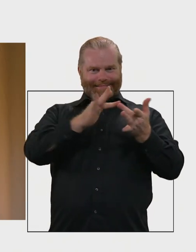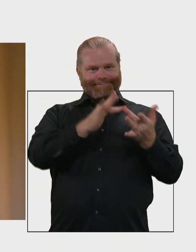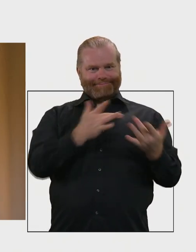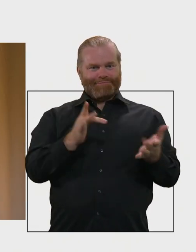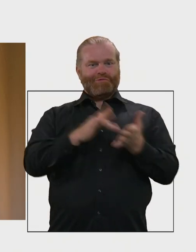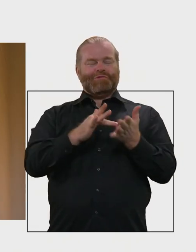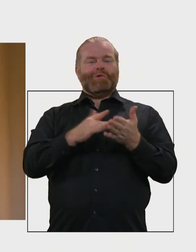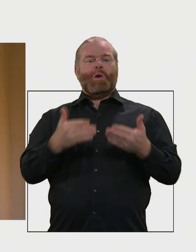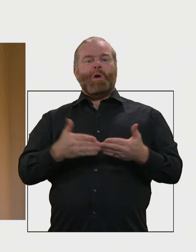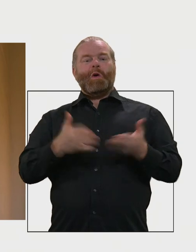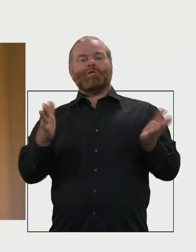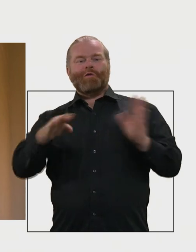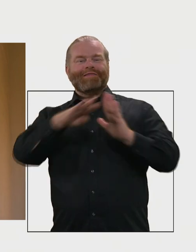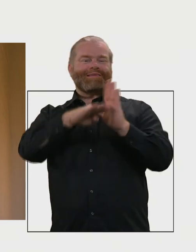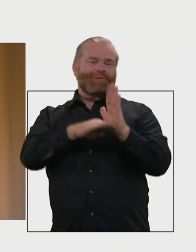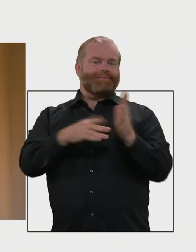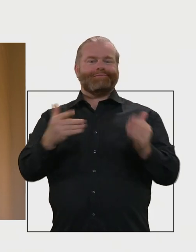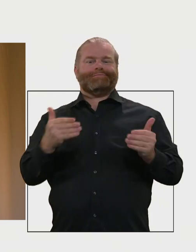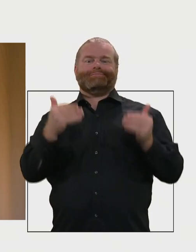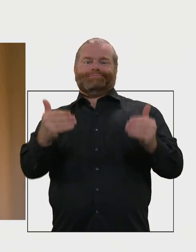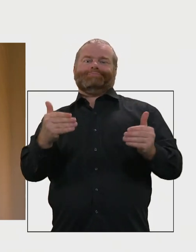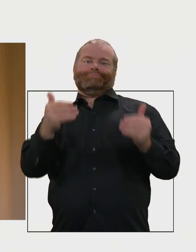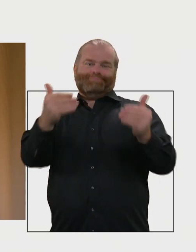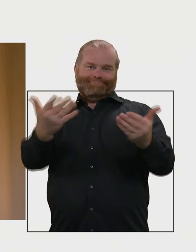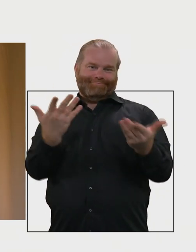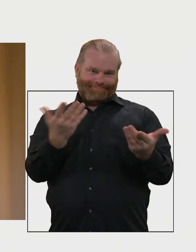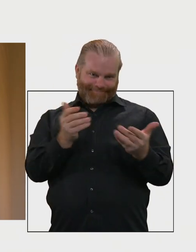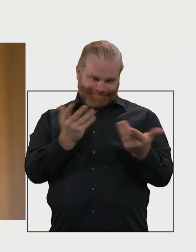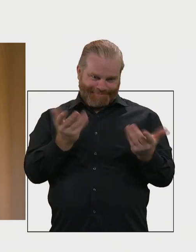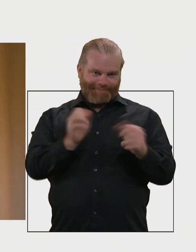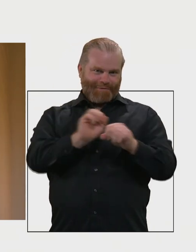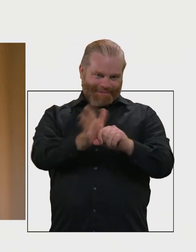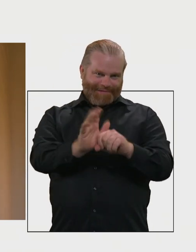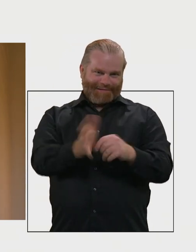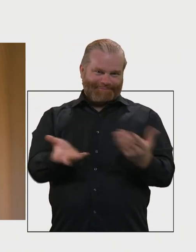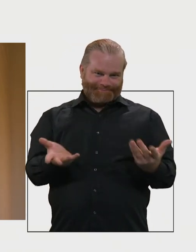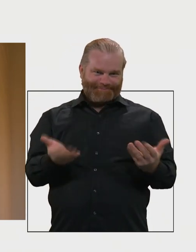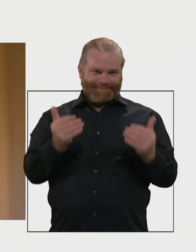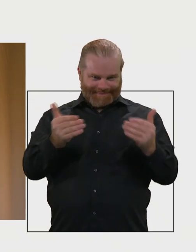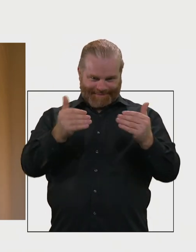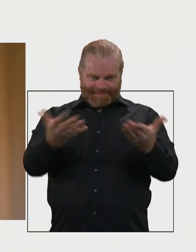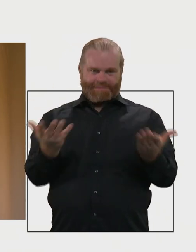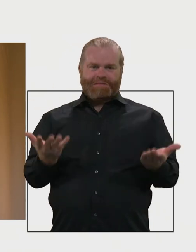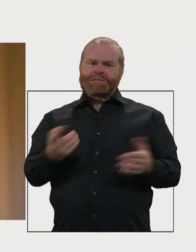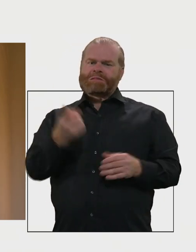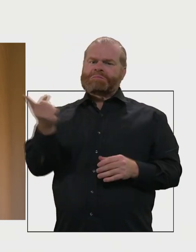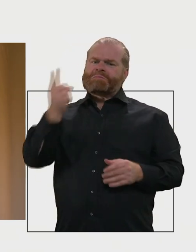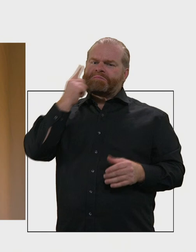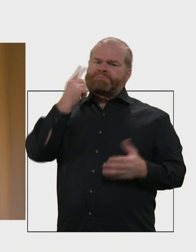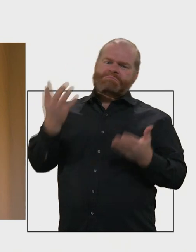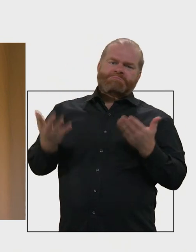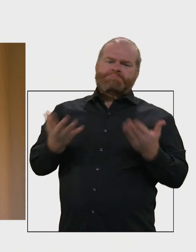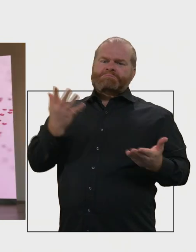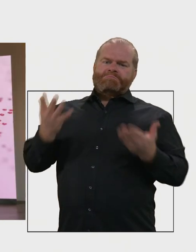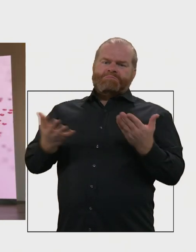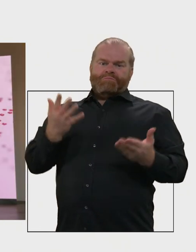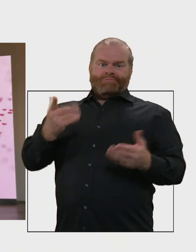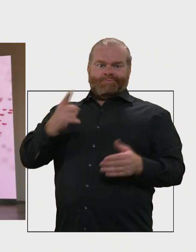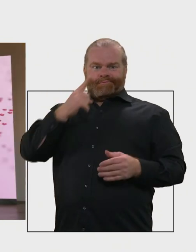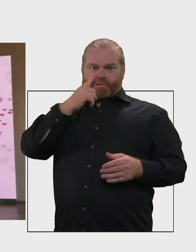eigentlich letztes Jahr im Dezember schon geöffnet werden. Was glaubt ihr denn, wie es ankommt bei den Leuten?